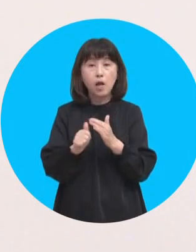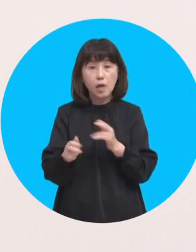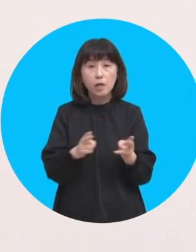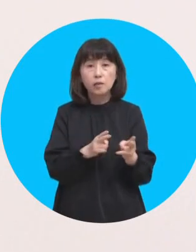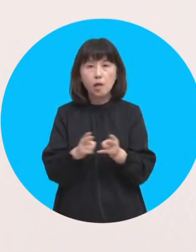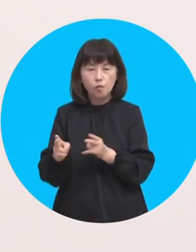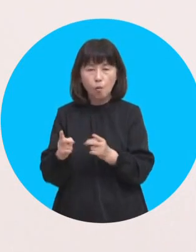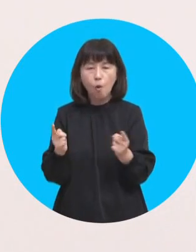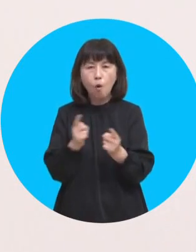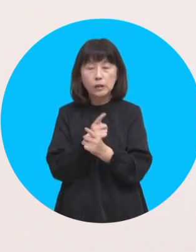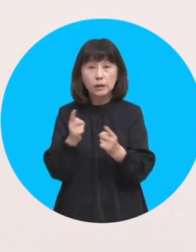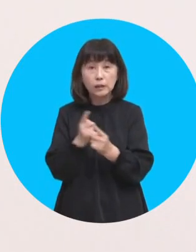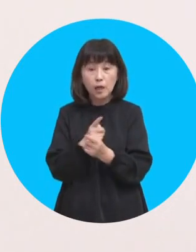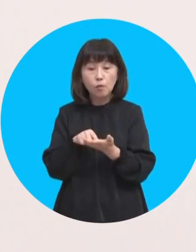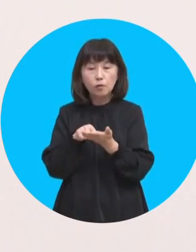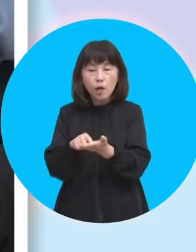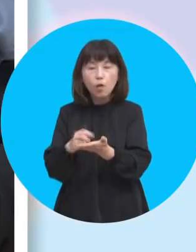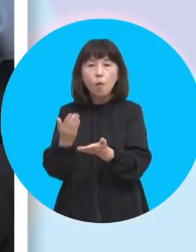ご注意ください。